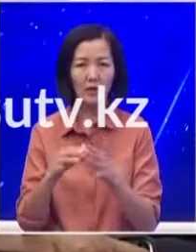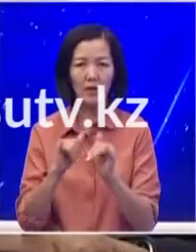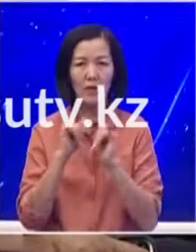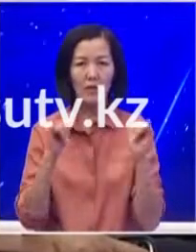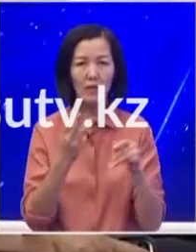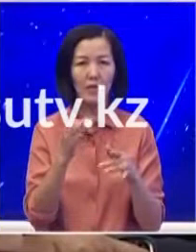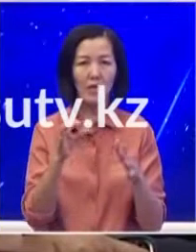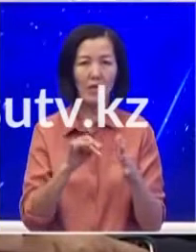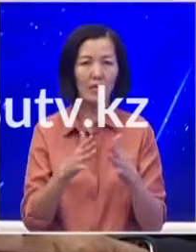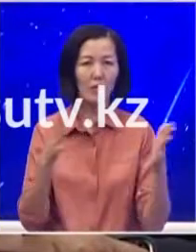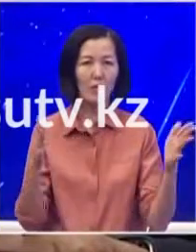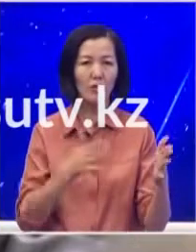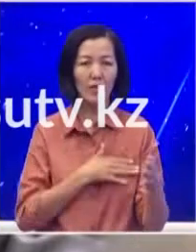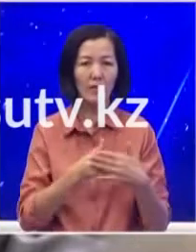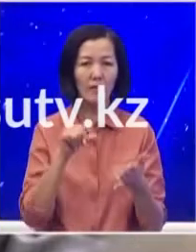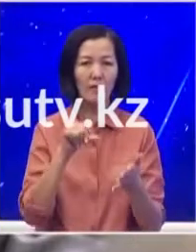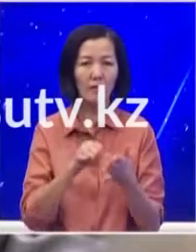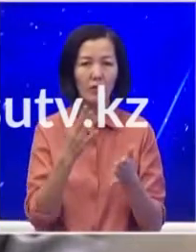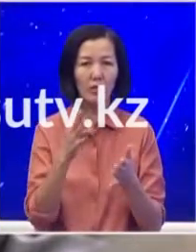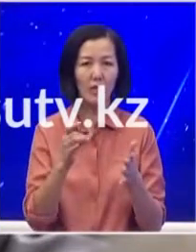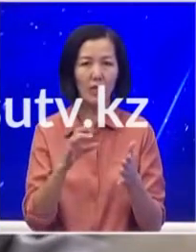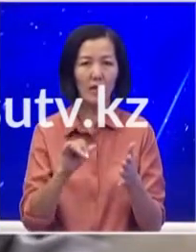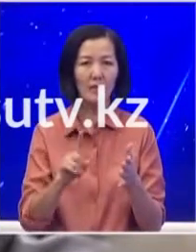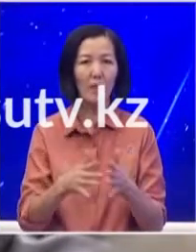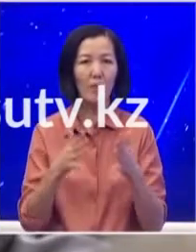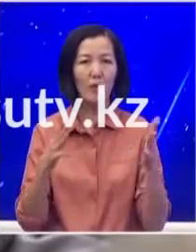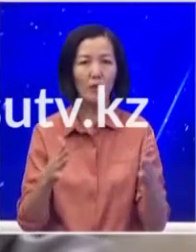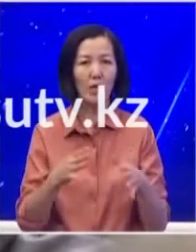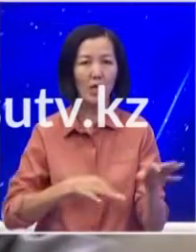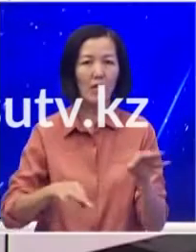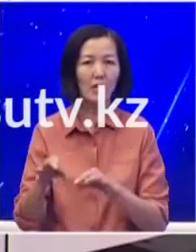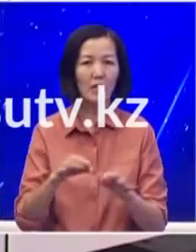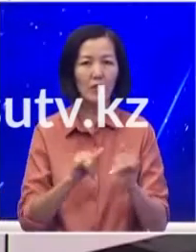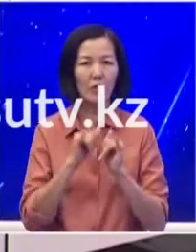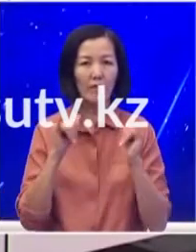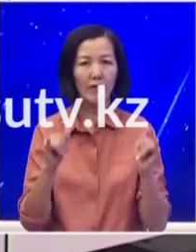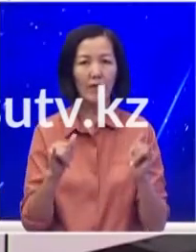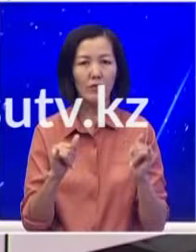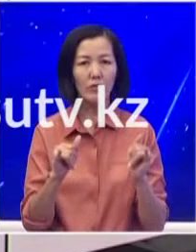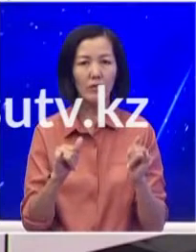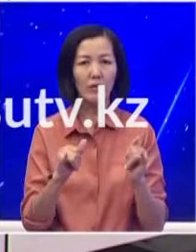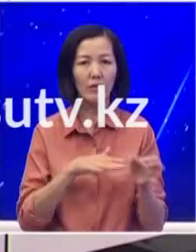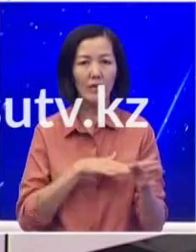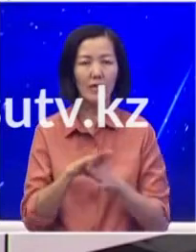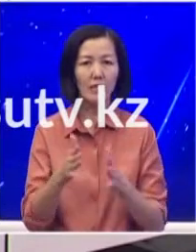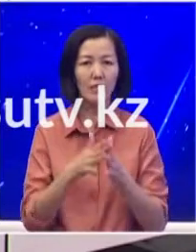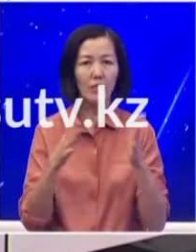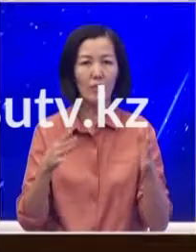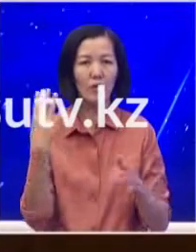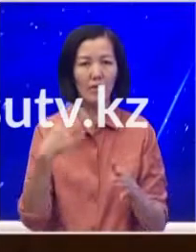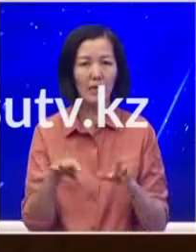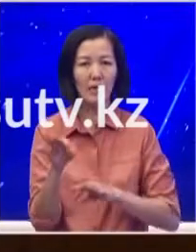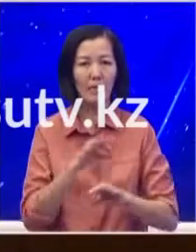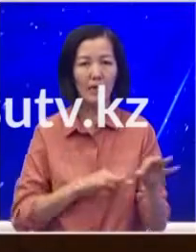увеличилось в 3 раза, а число активных волонтеров в 4 раза. В рамках дорожной карты развития волонтерства предусмотрена реализация более